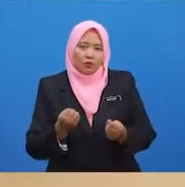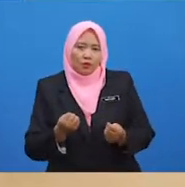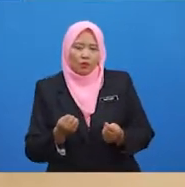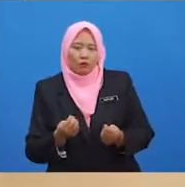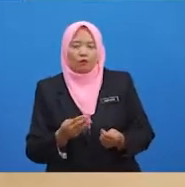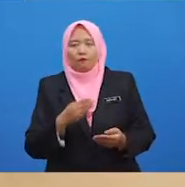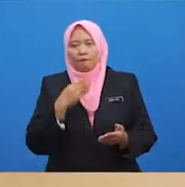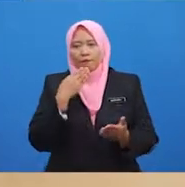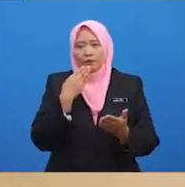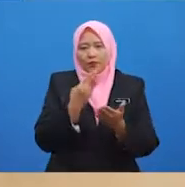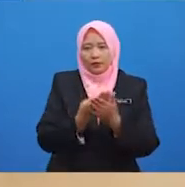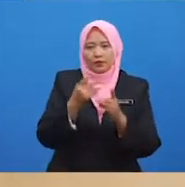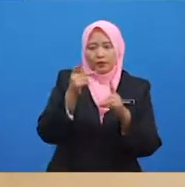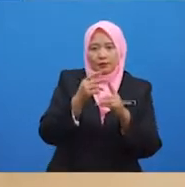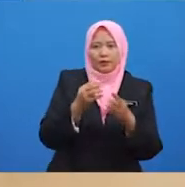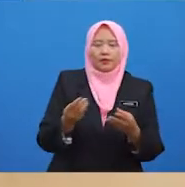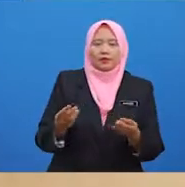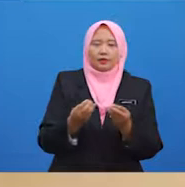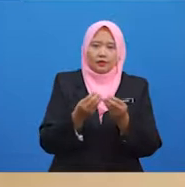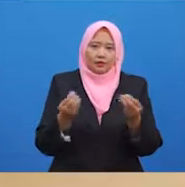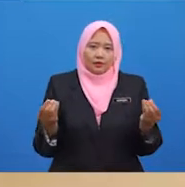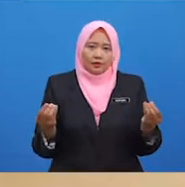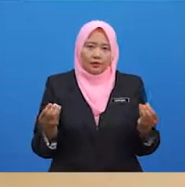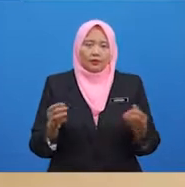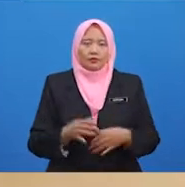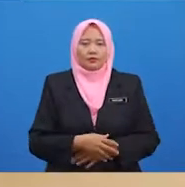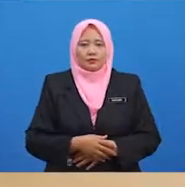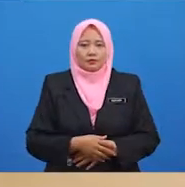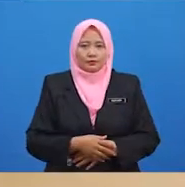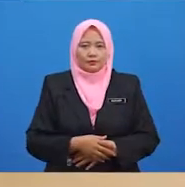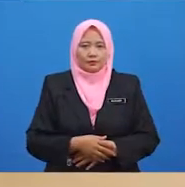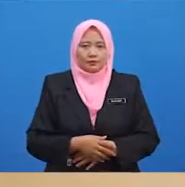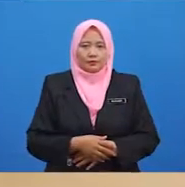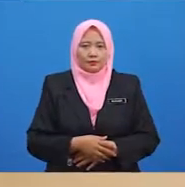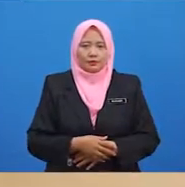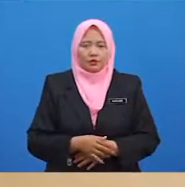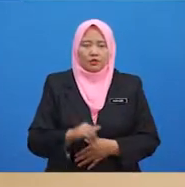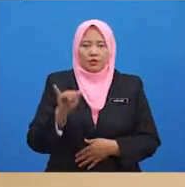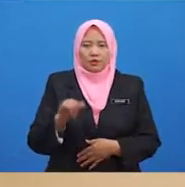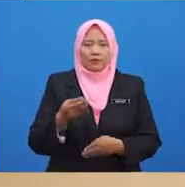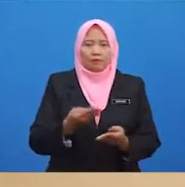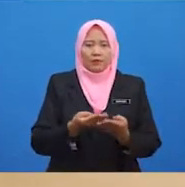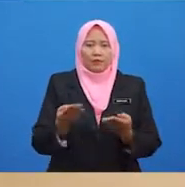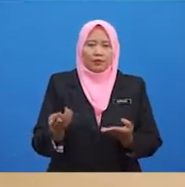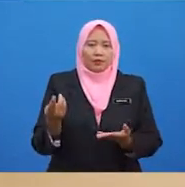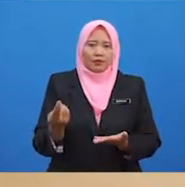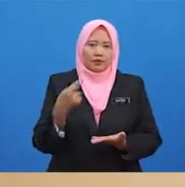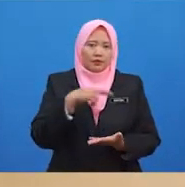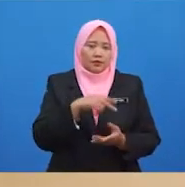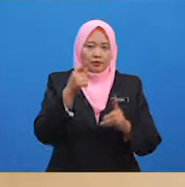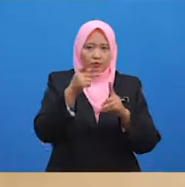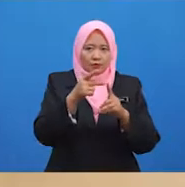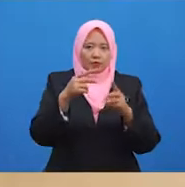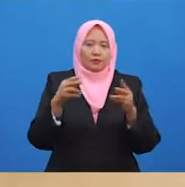telah banyak memberikan rezeki kepada para petani. Selain itu, terdapat juga